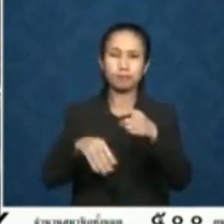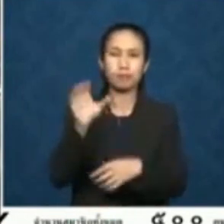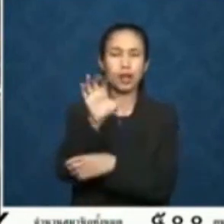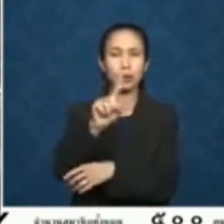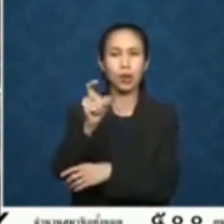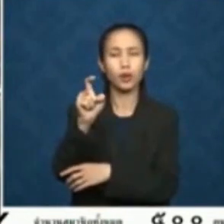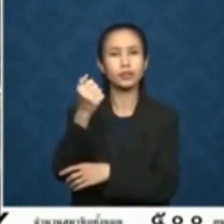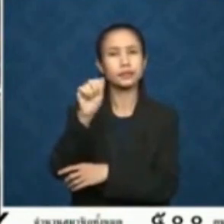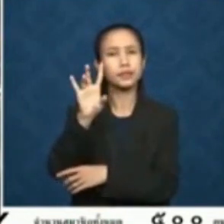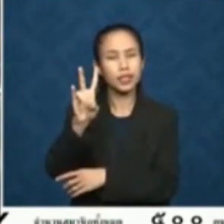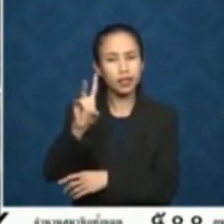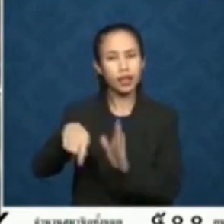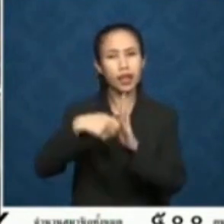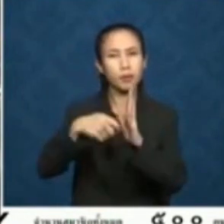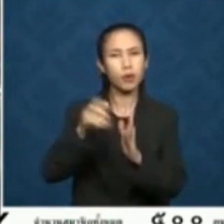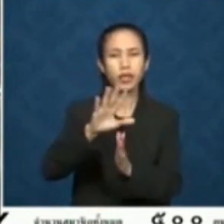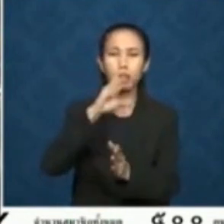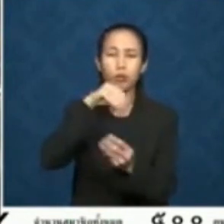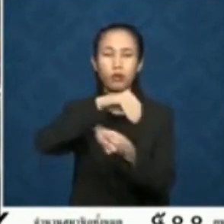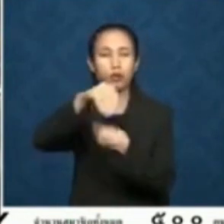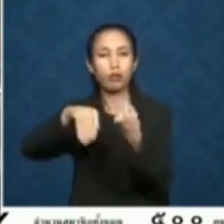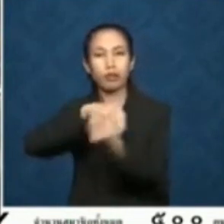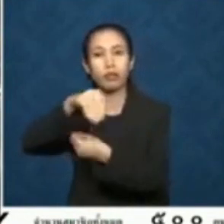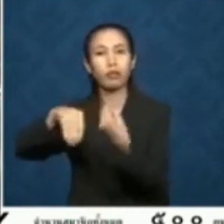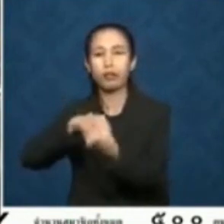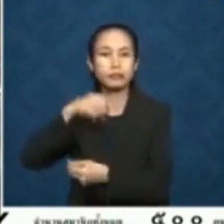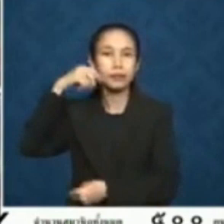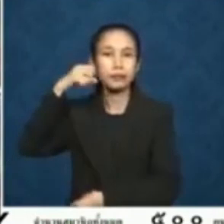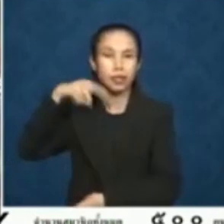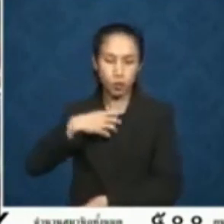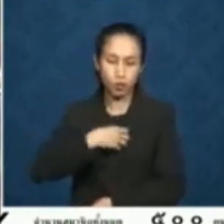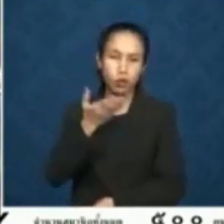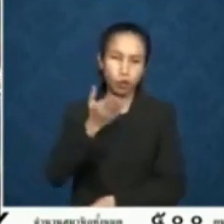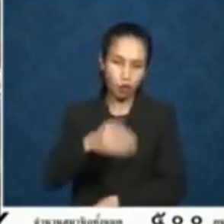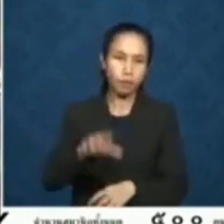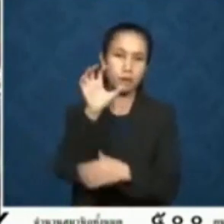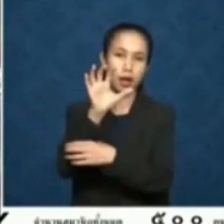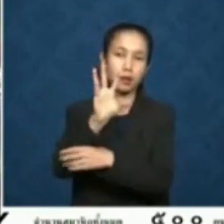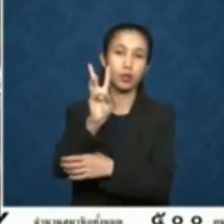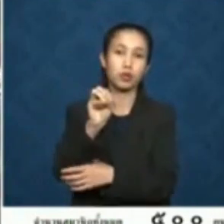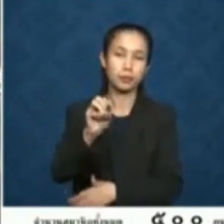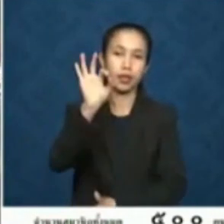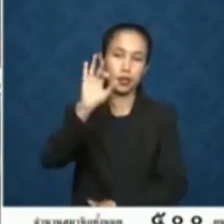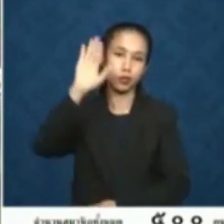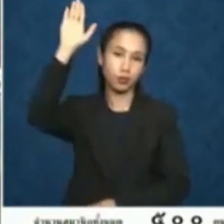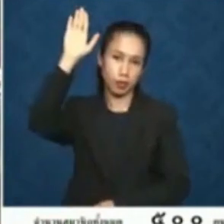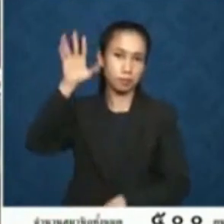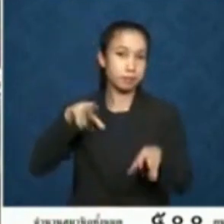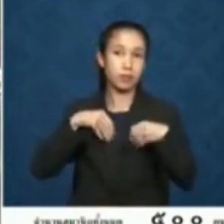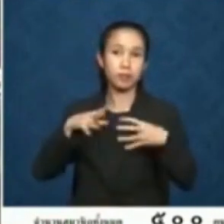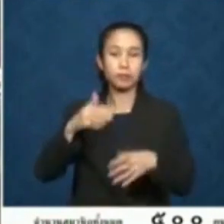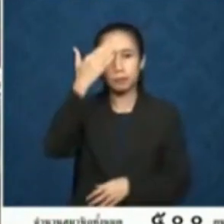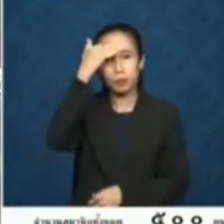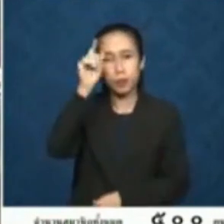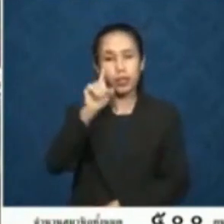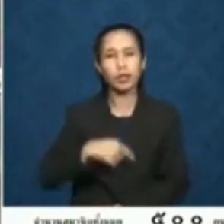ข้อที่117ไม่ได้ให้เหตุผลเลยครับพูดจาวนเวียนซ้ำซากครับผมเลยต้องใช้ข้อบังคับข้อที่69ครับในการประท้วง